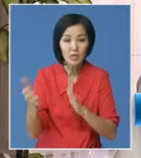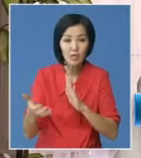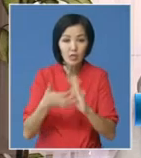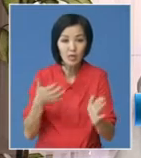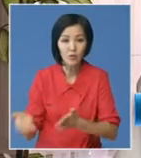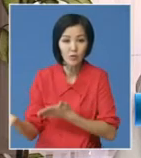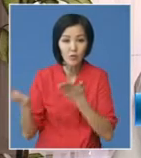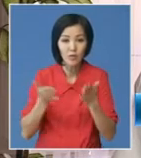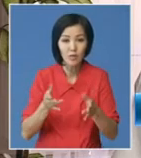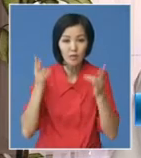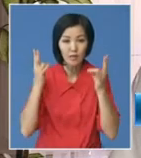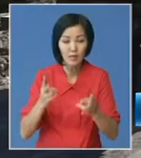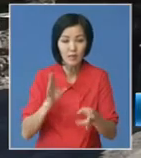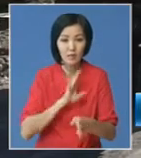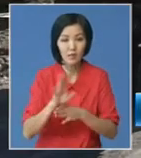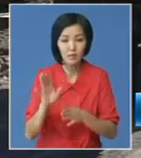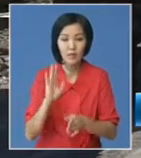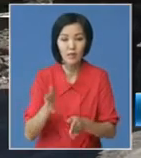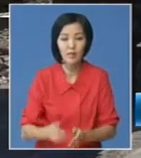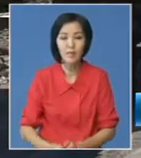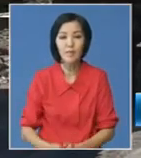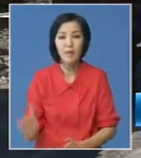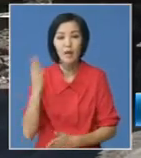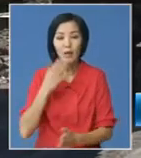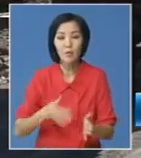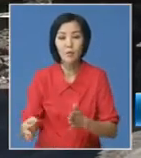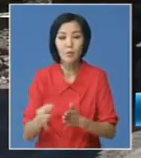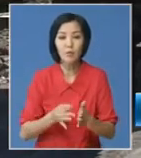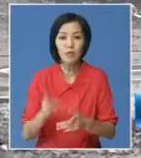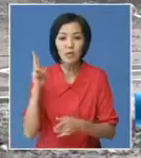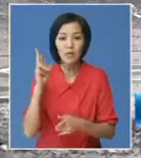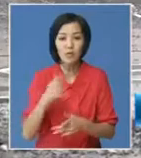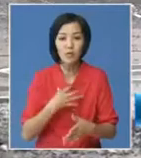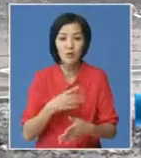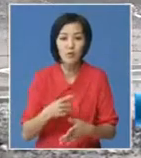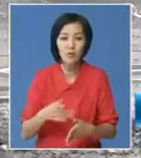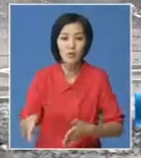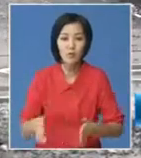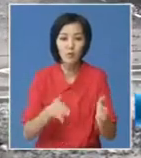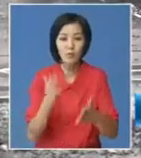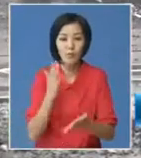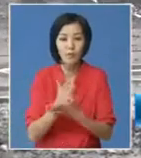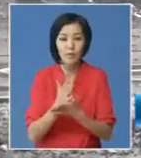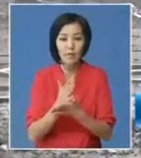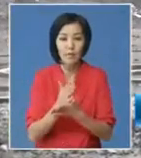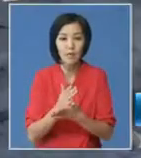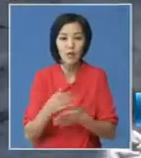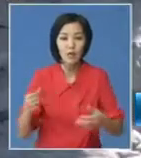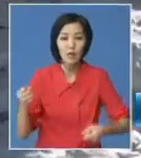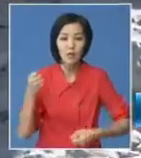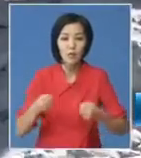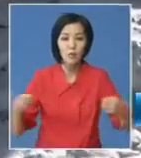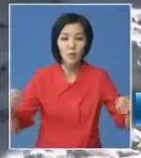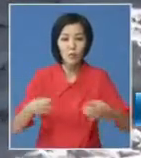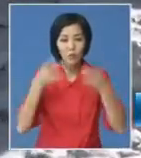оқиға орнына жедел жәрдем жібереді. Алматы облысы аумағынан 200-ге жуық республикалық маңызы бар тас жол өтеді екен. Жол көлік оқиғаларының басым